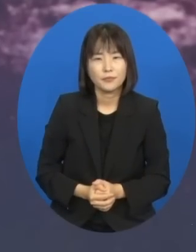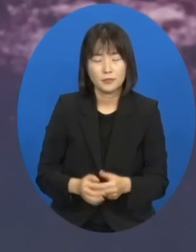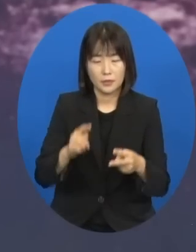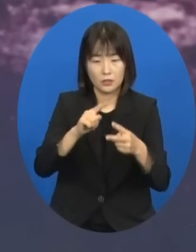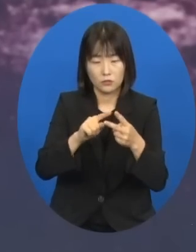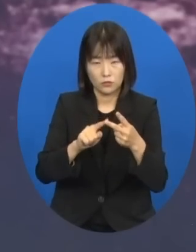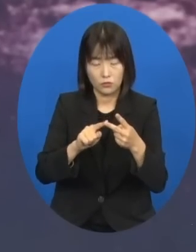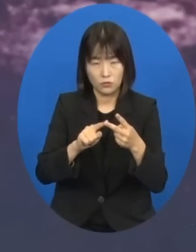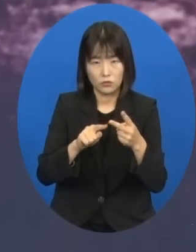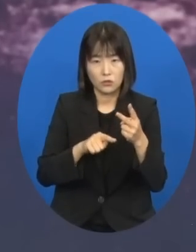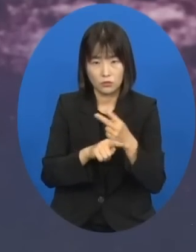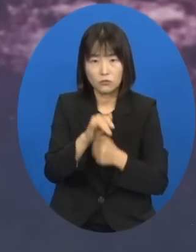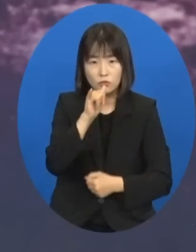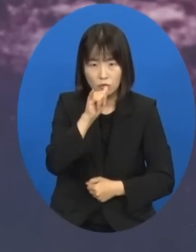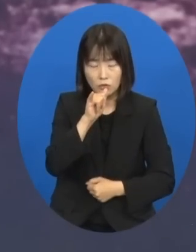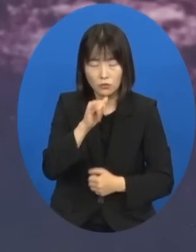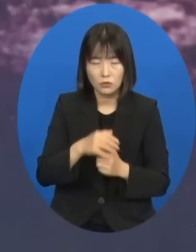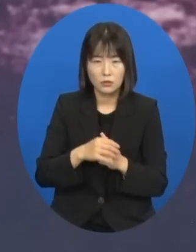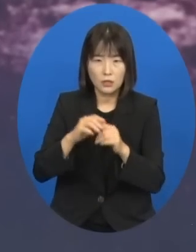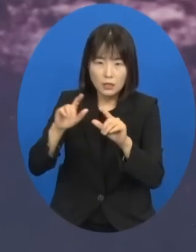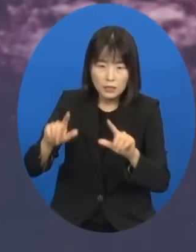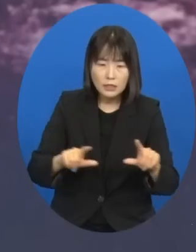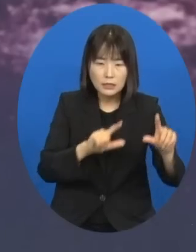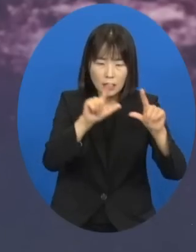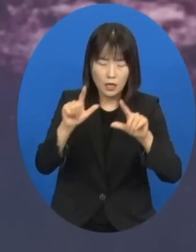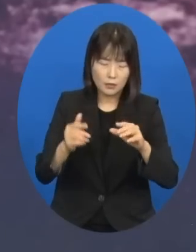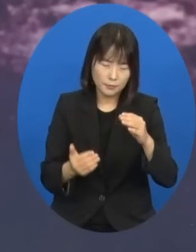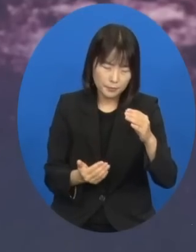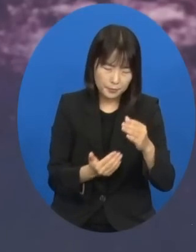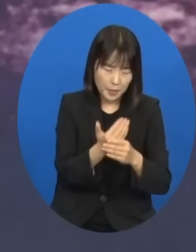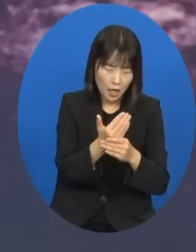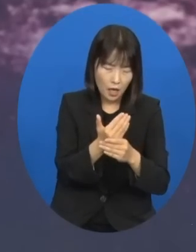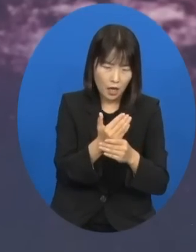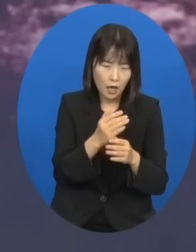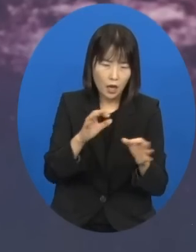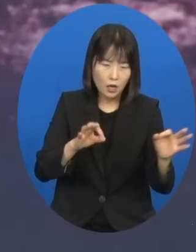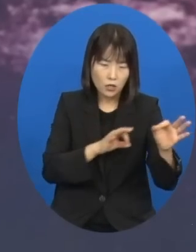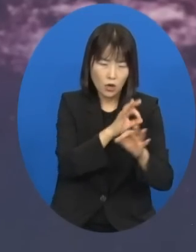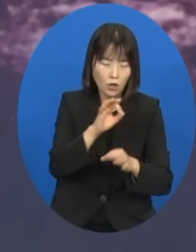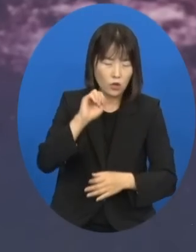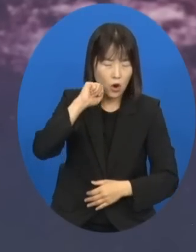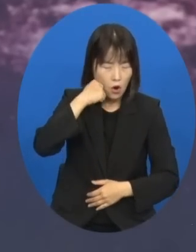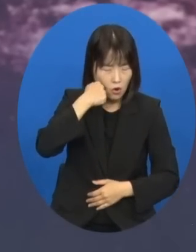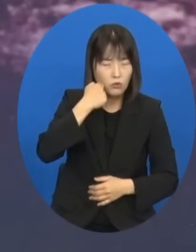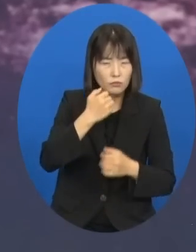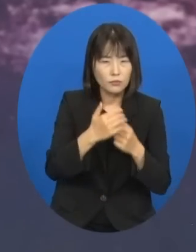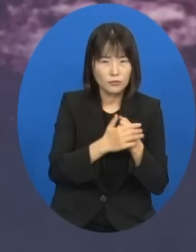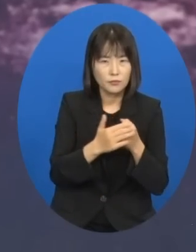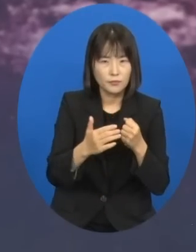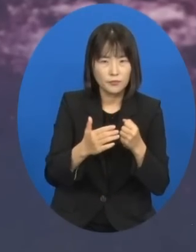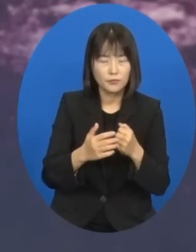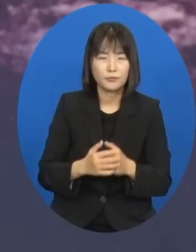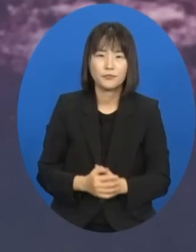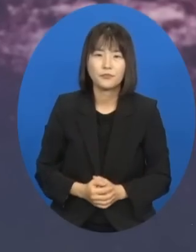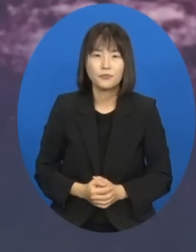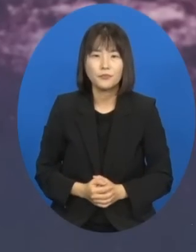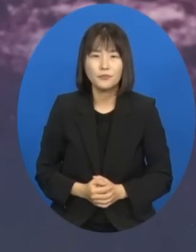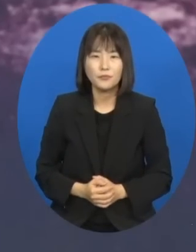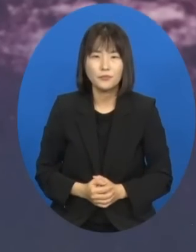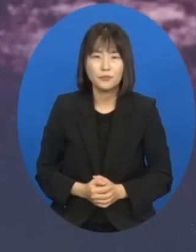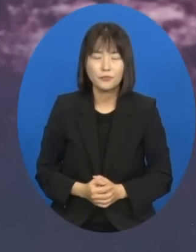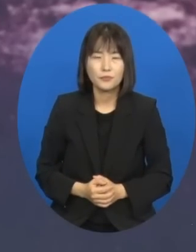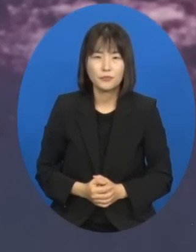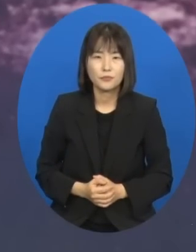하나는 삶에서 일어나는 경제적인 흉년 때문에 그렇습니다. 자, 흉년은 말 그대로 먹을 것이